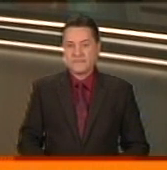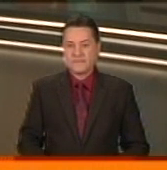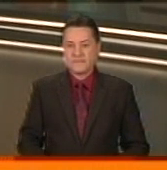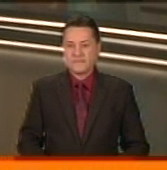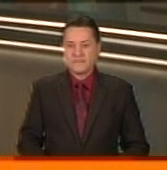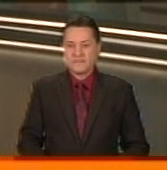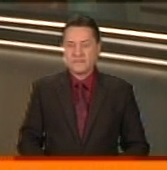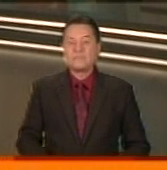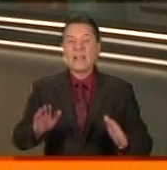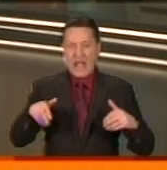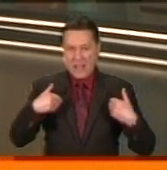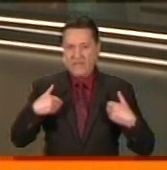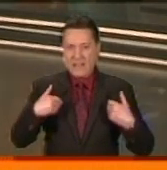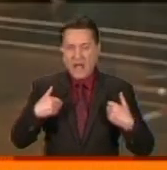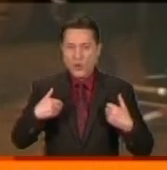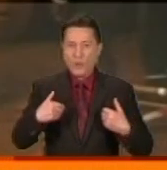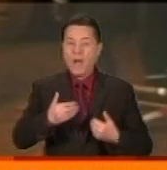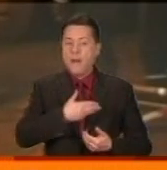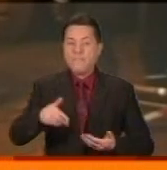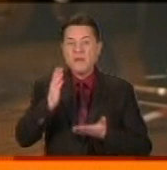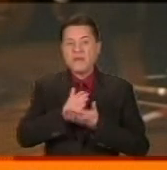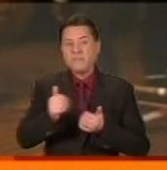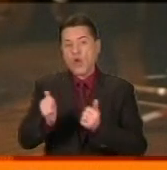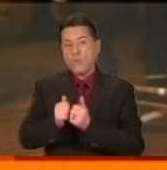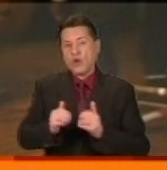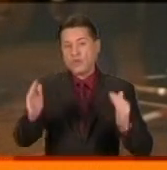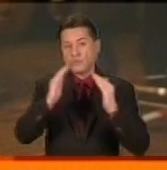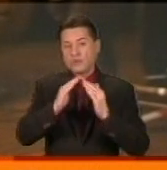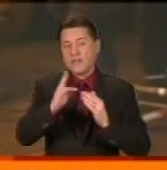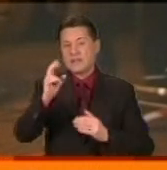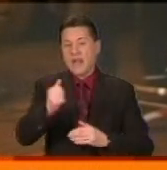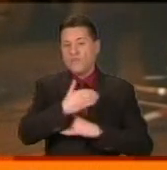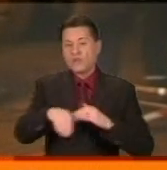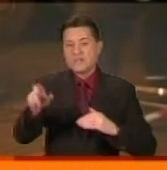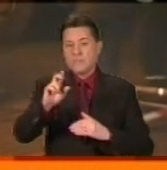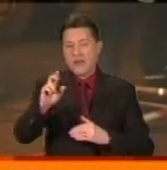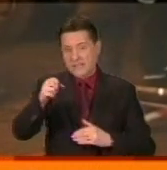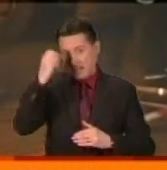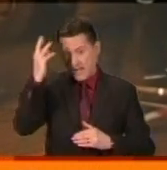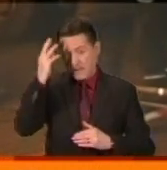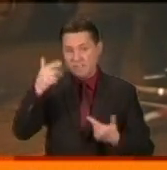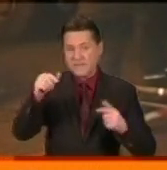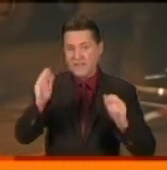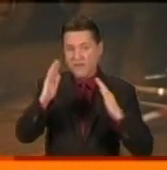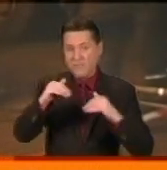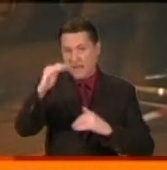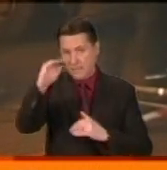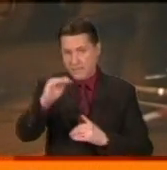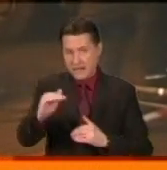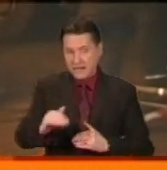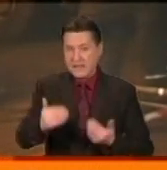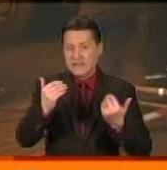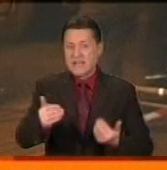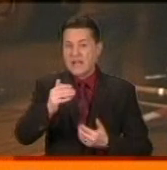врятувати Вітаю Віто Так ми перебуваємо зараз саме поряд з будинком на Богдана Хмельницького де впали перекриття зараз рятувальники